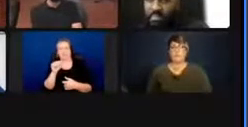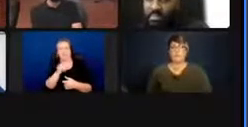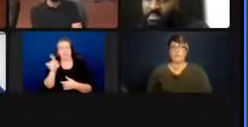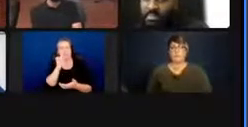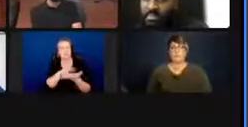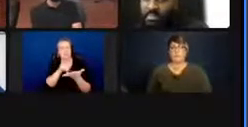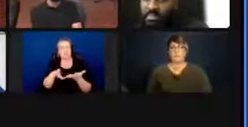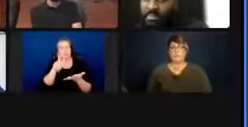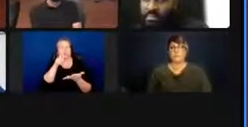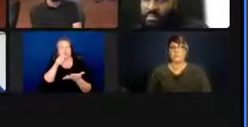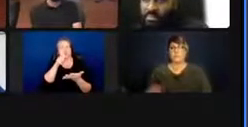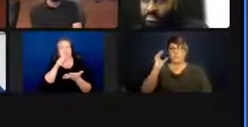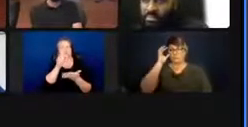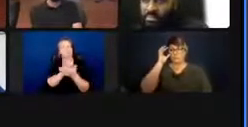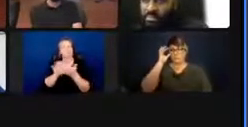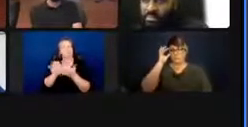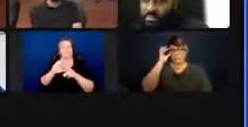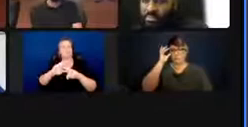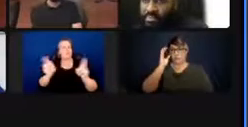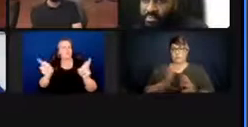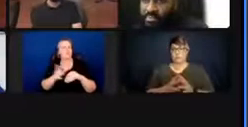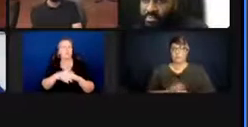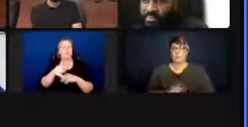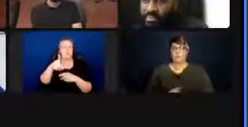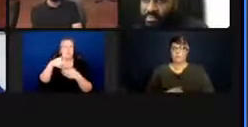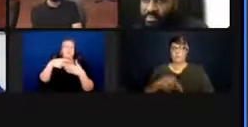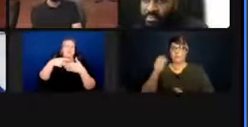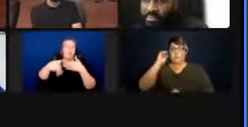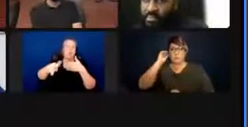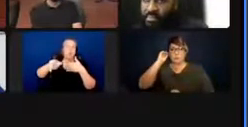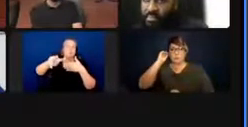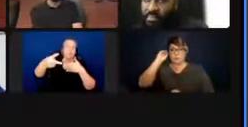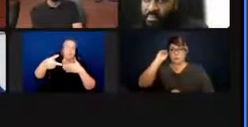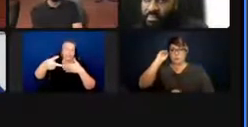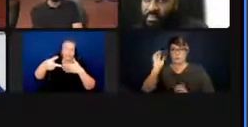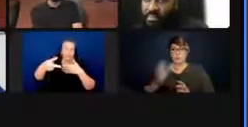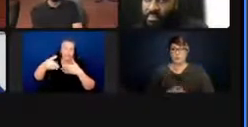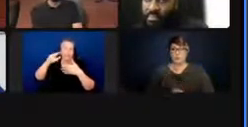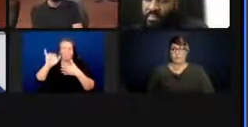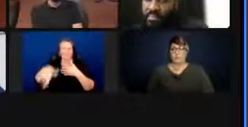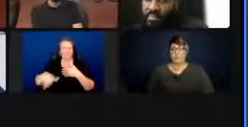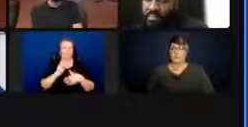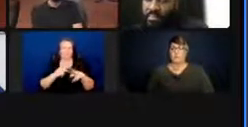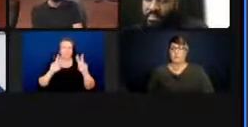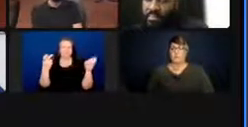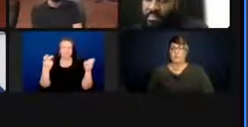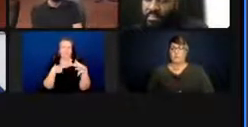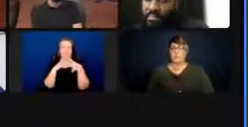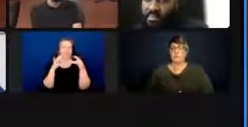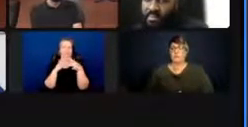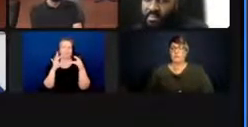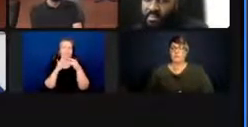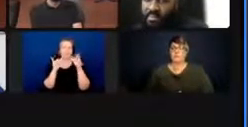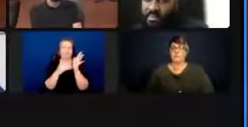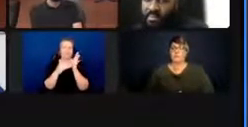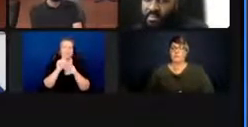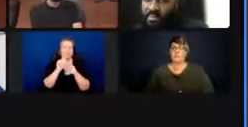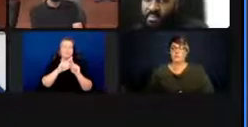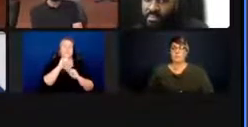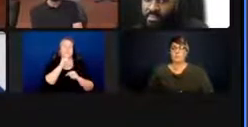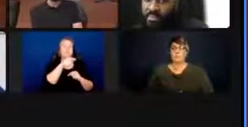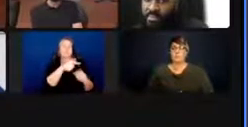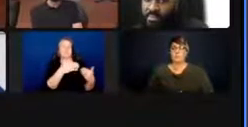idadi ya wanafunzi ambao wako tayari kuendelea na masomo kufikia shule ya upili.